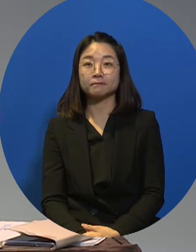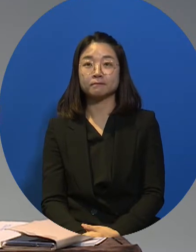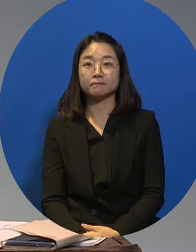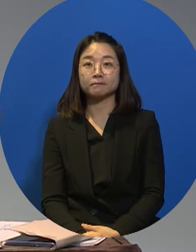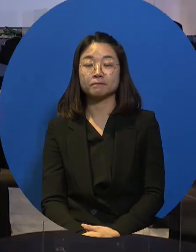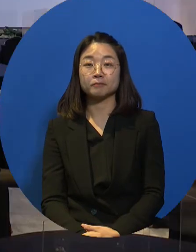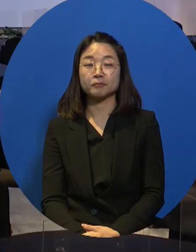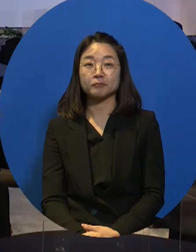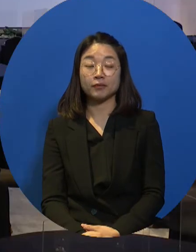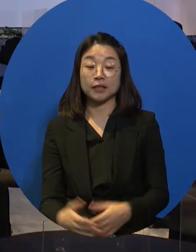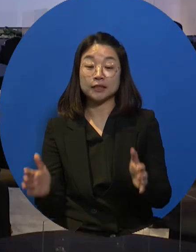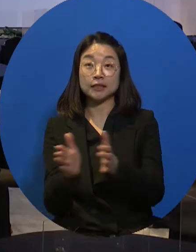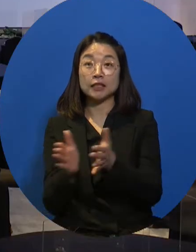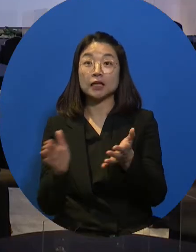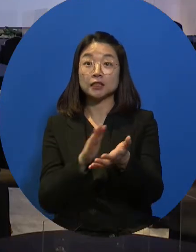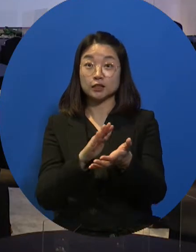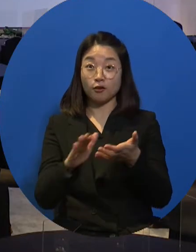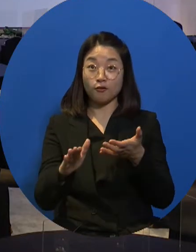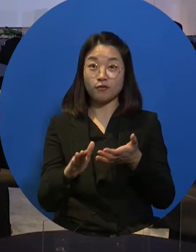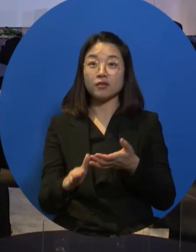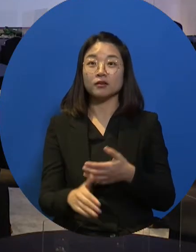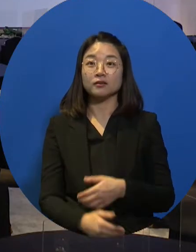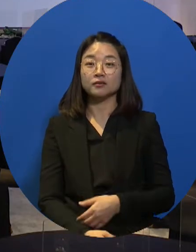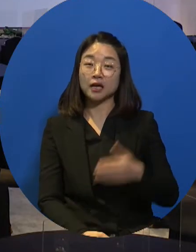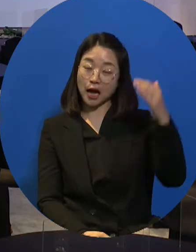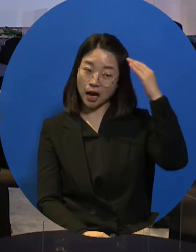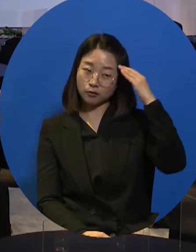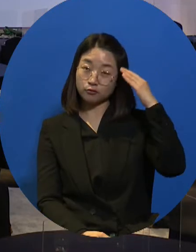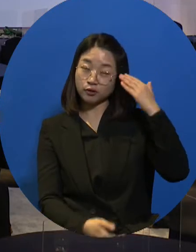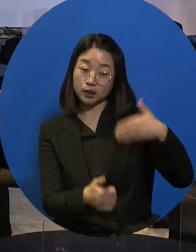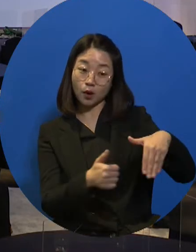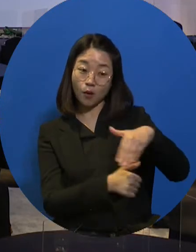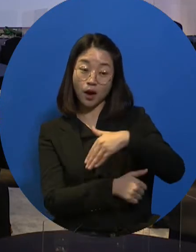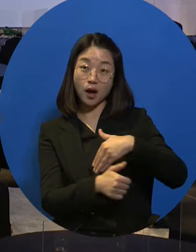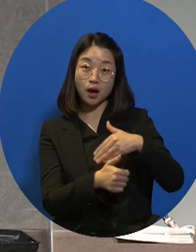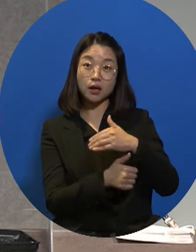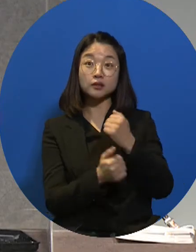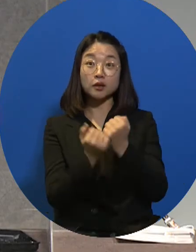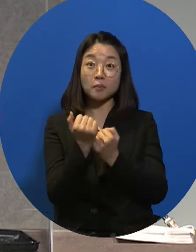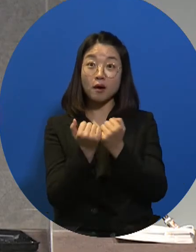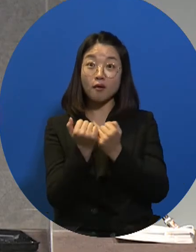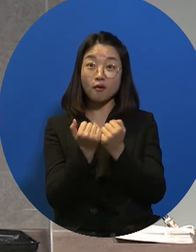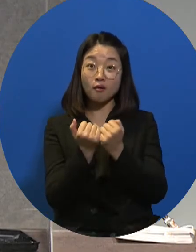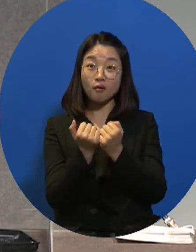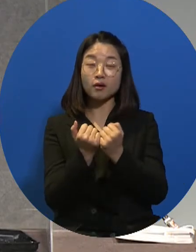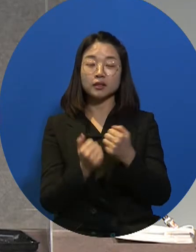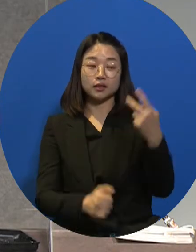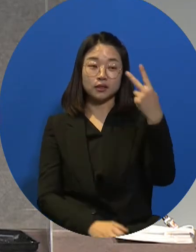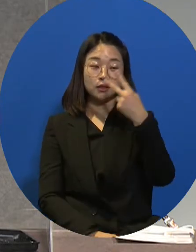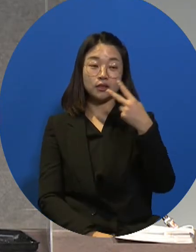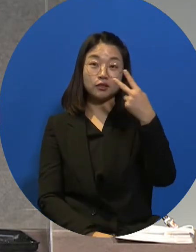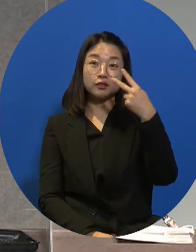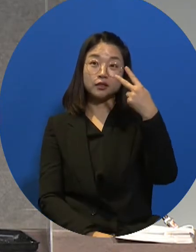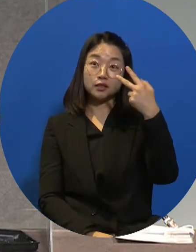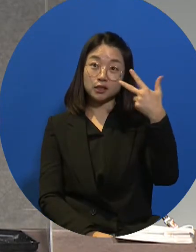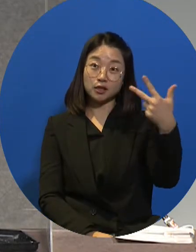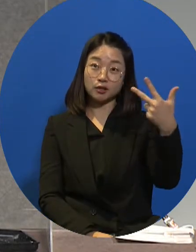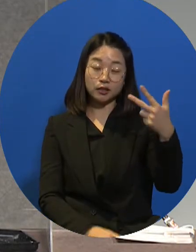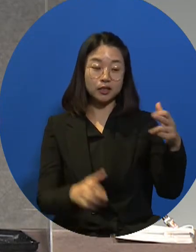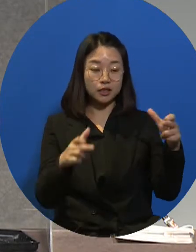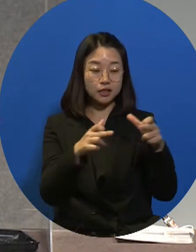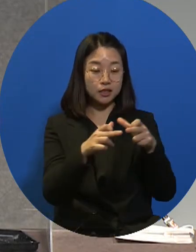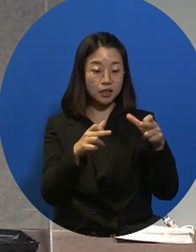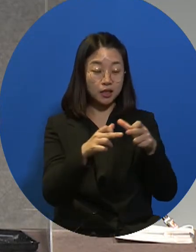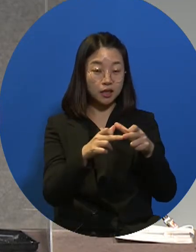네, 세션 시작에 앞서서 한국적인 상황을 좀 말씀드리면 먼저 2007년에 한국 정부는 장애인 권리